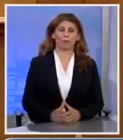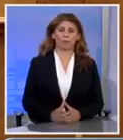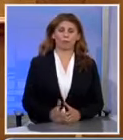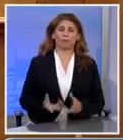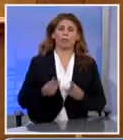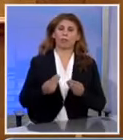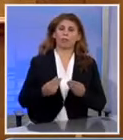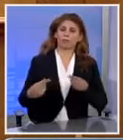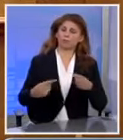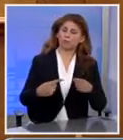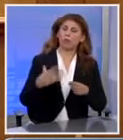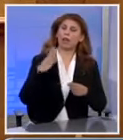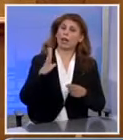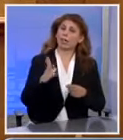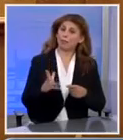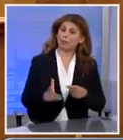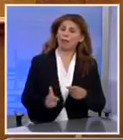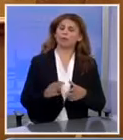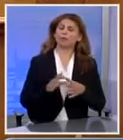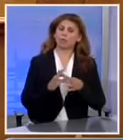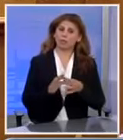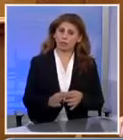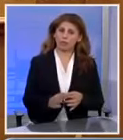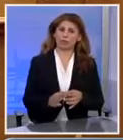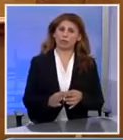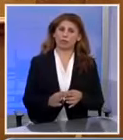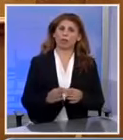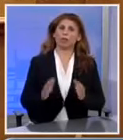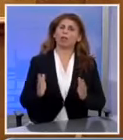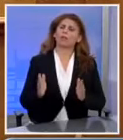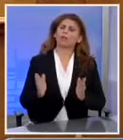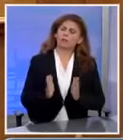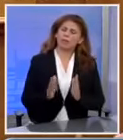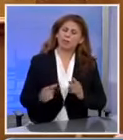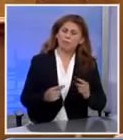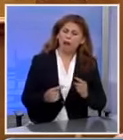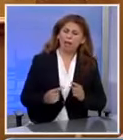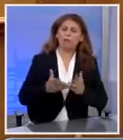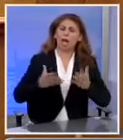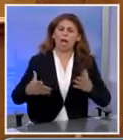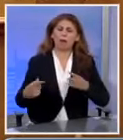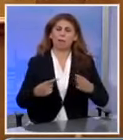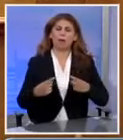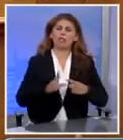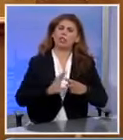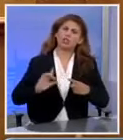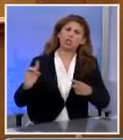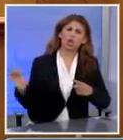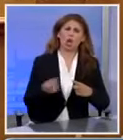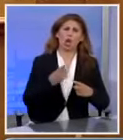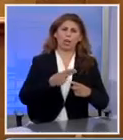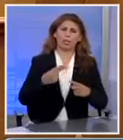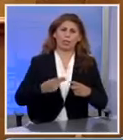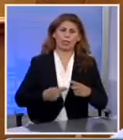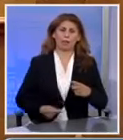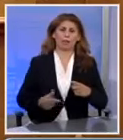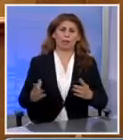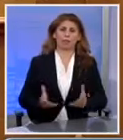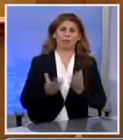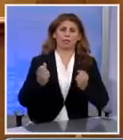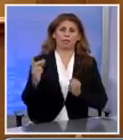δίνουμε τη μάχη μας καθημερινά και συνεχίζουμε μικρές και μεγάλες μάχες σε όλα τα μέτωπα για την εξασφάλιση της